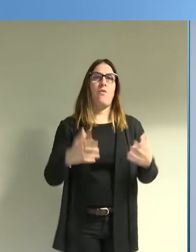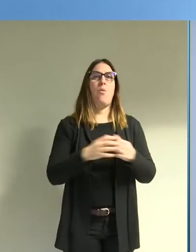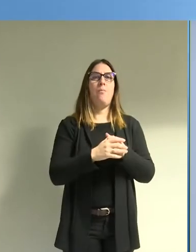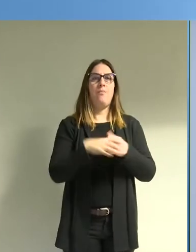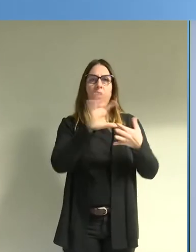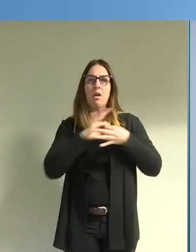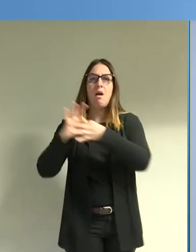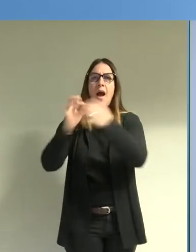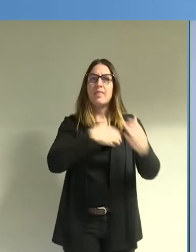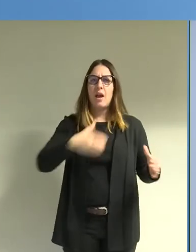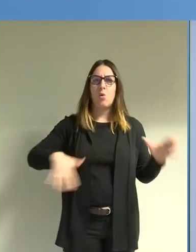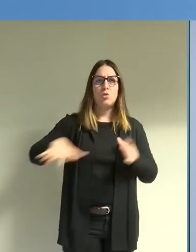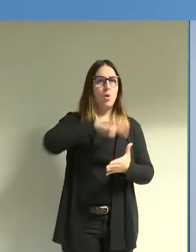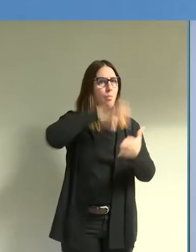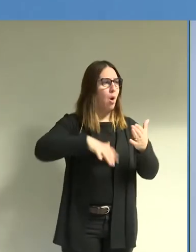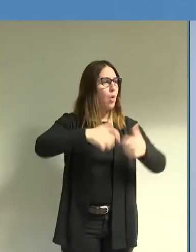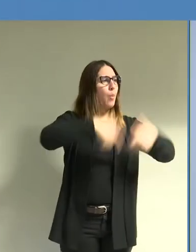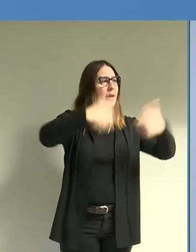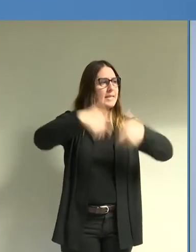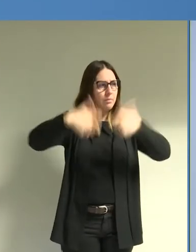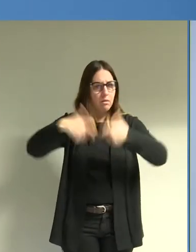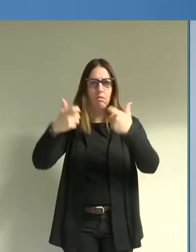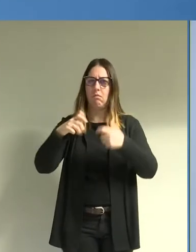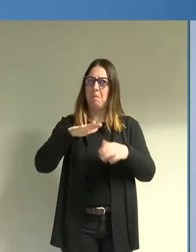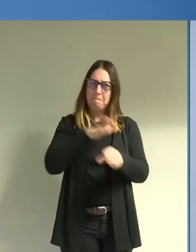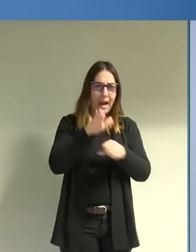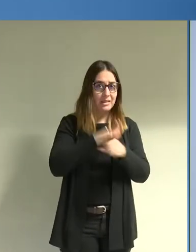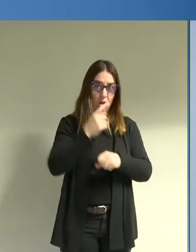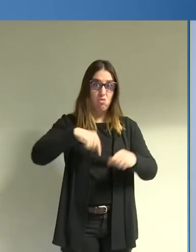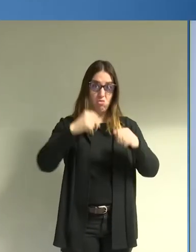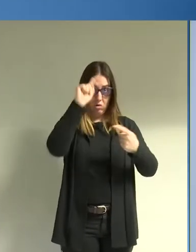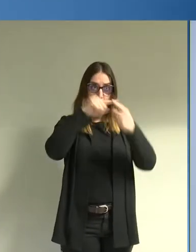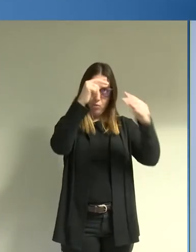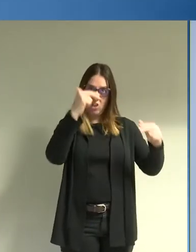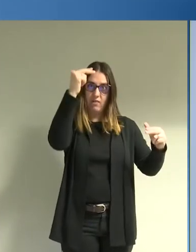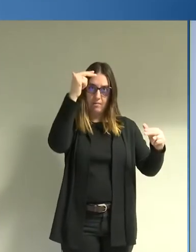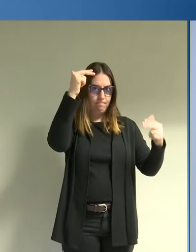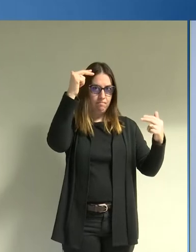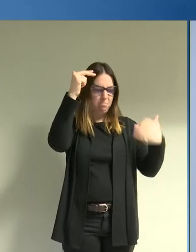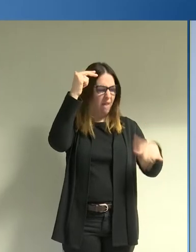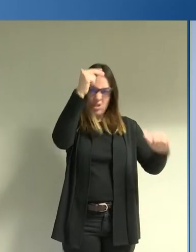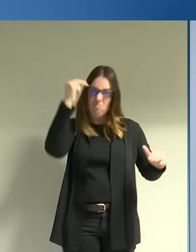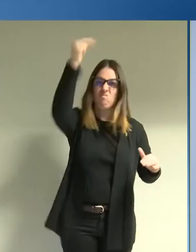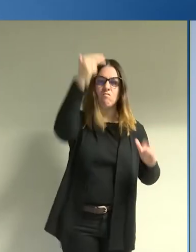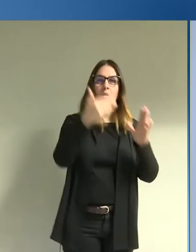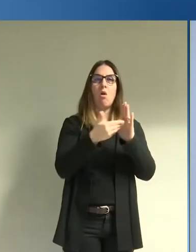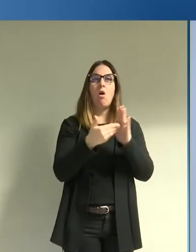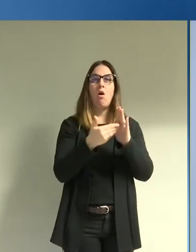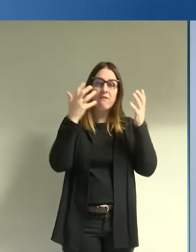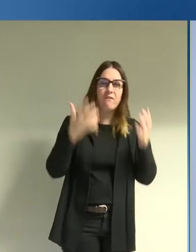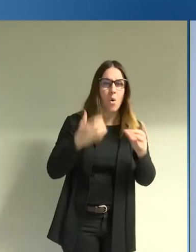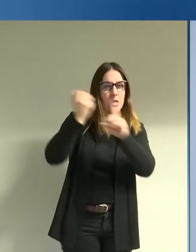ne sont pas encore au niveau nous sommes fixés pourtant une démarche ambitieuse nous aurons bâton pour atteindre